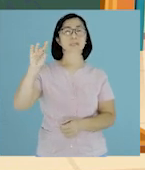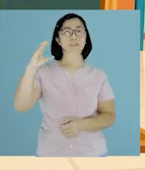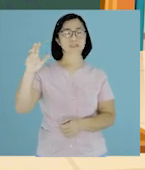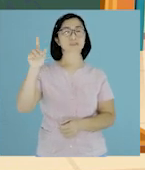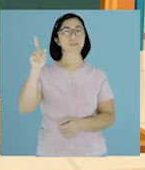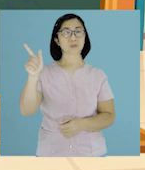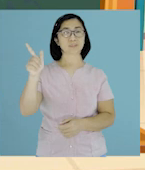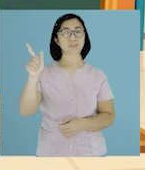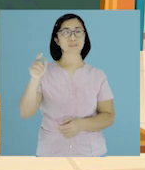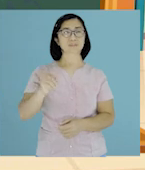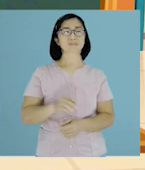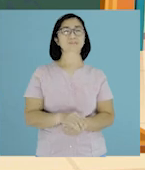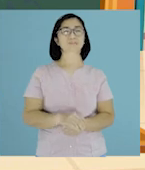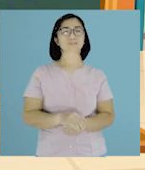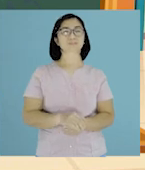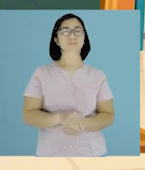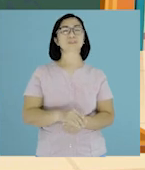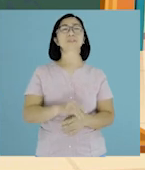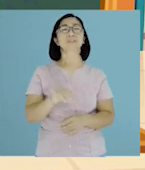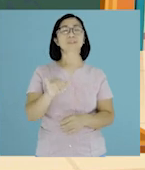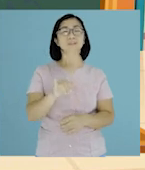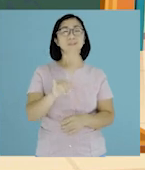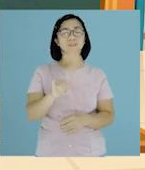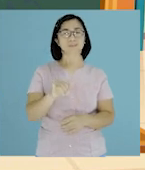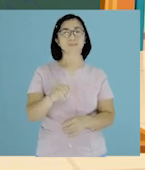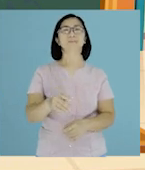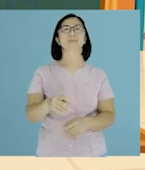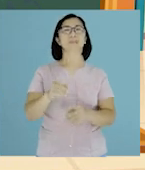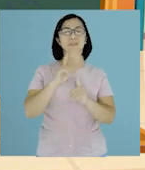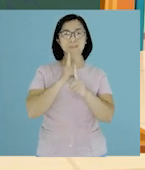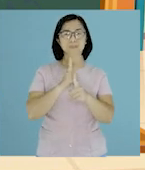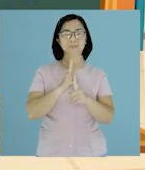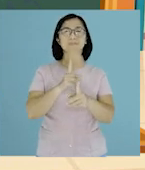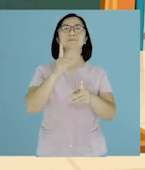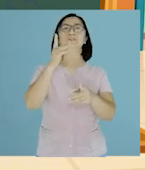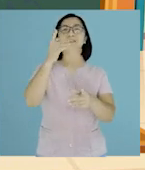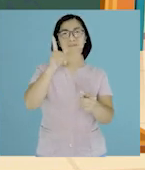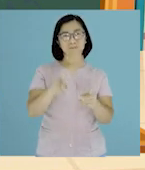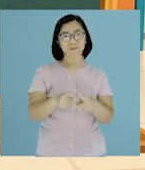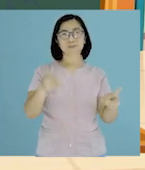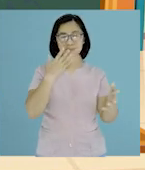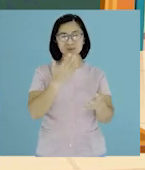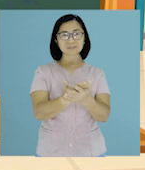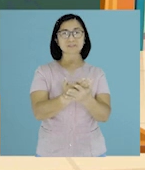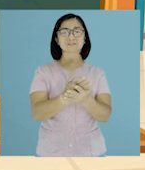820? Kung ganito ang sagot mo, ang galing mo!